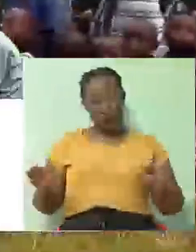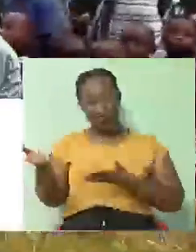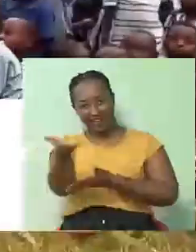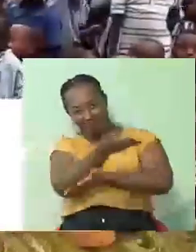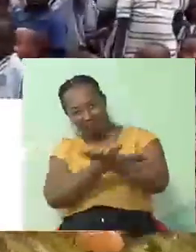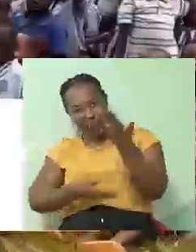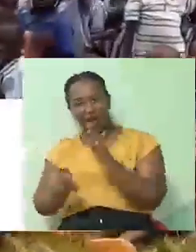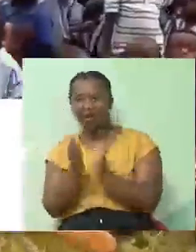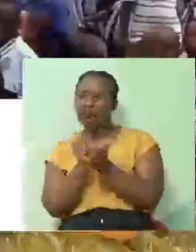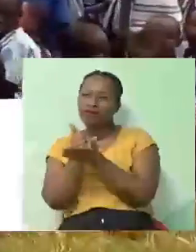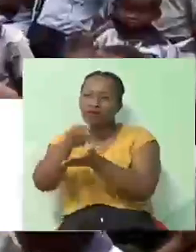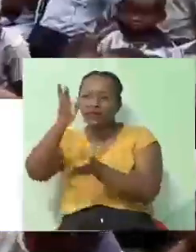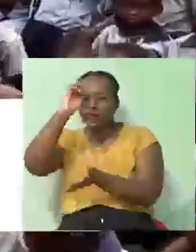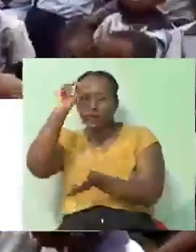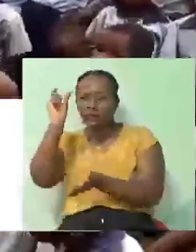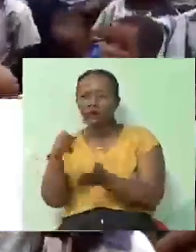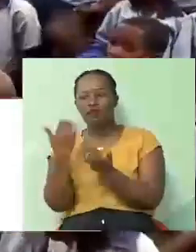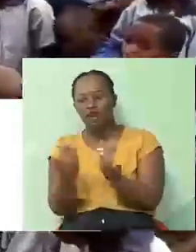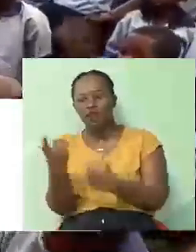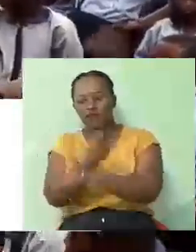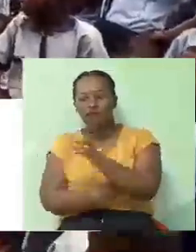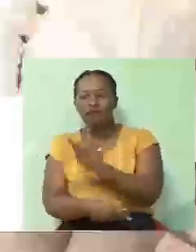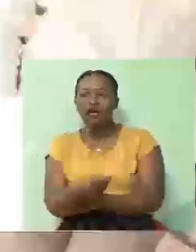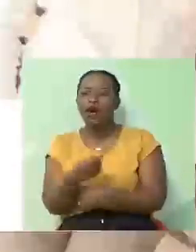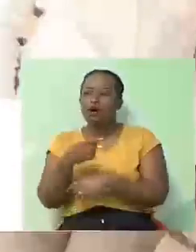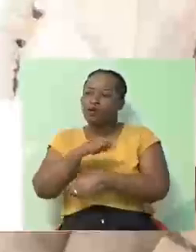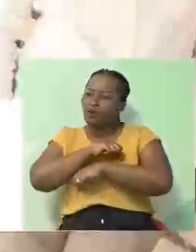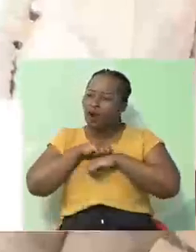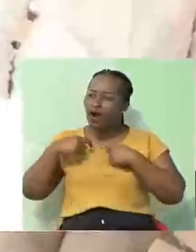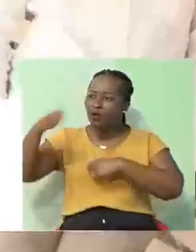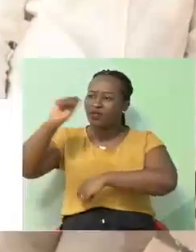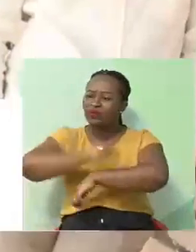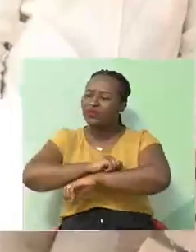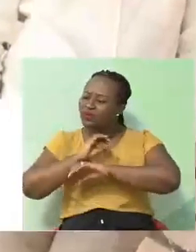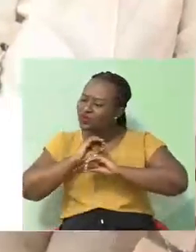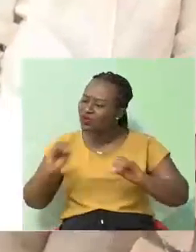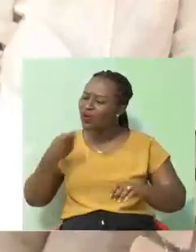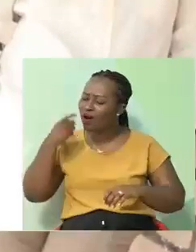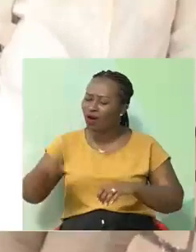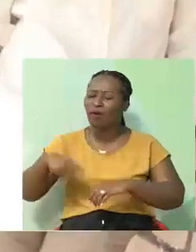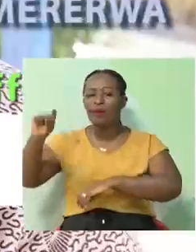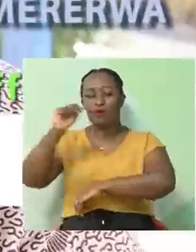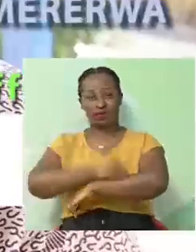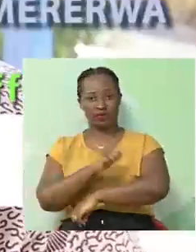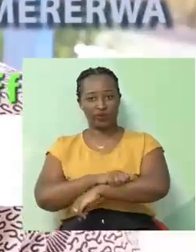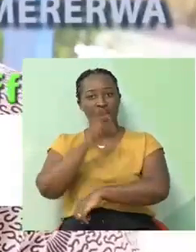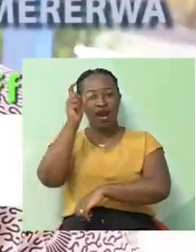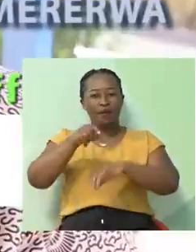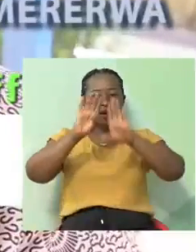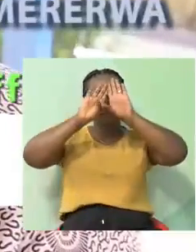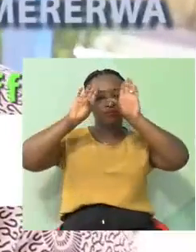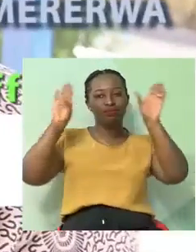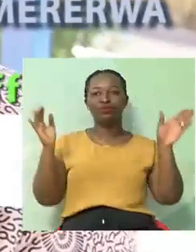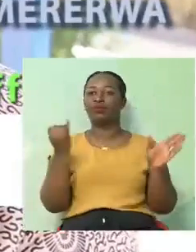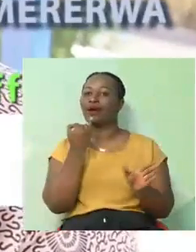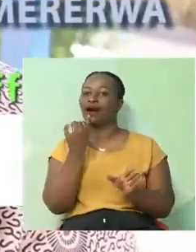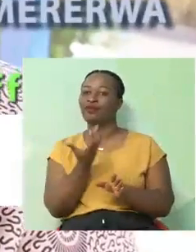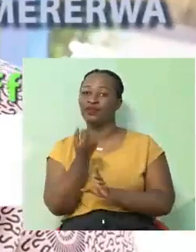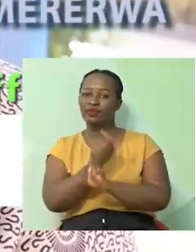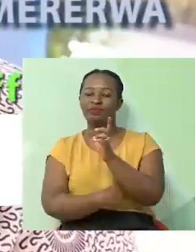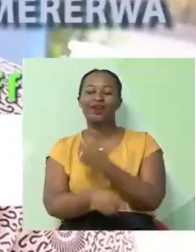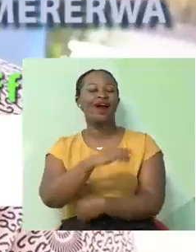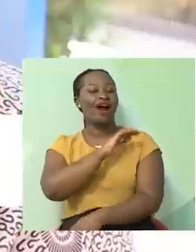hanyuma hagakurikiraho ibiganiro byibutsa abantu bose ko umwana ufite ubumuga atagomba kubuzwa uburenganzira bwe bwo kugana ishuri kugira ngo yumve ko umwana ufite